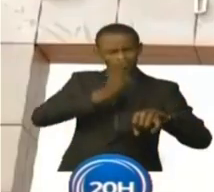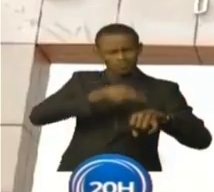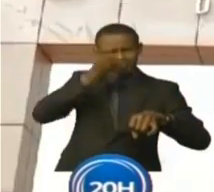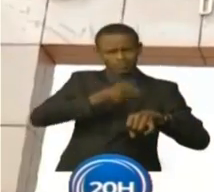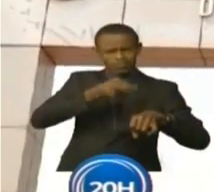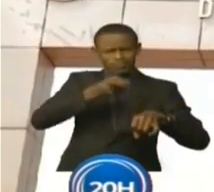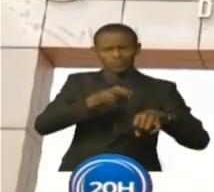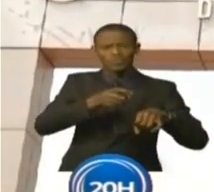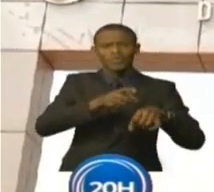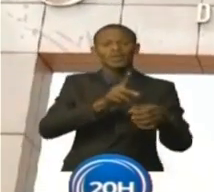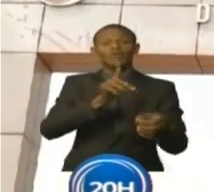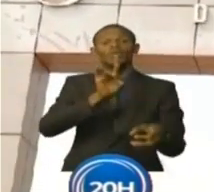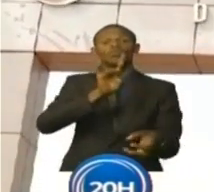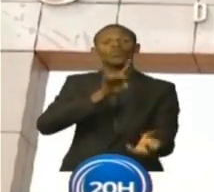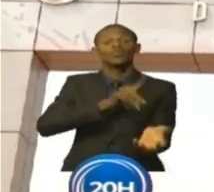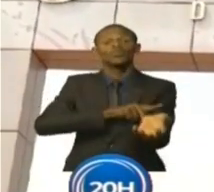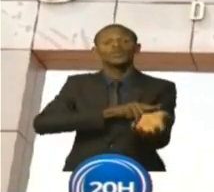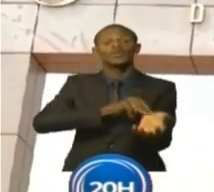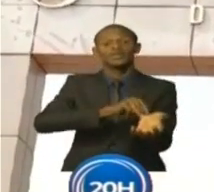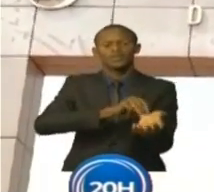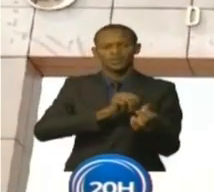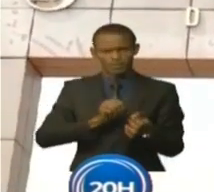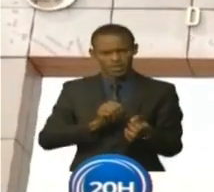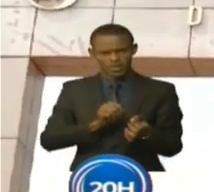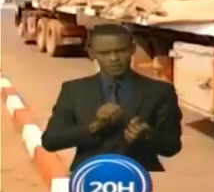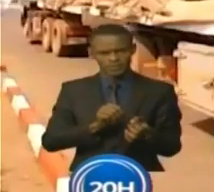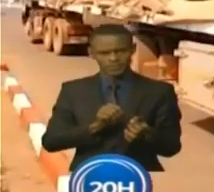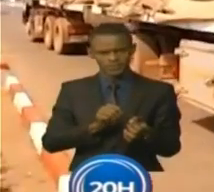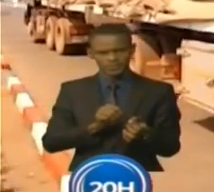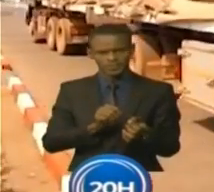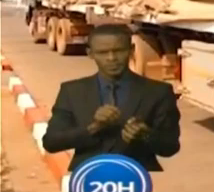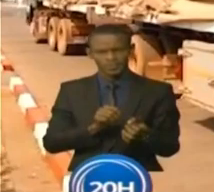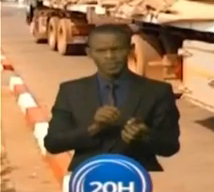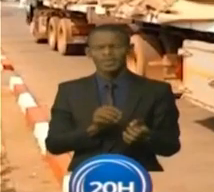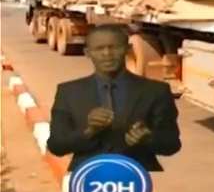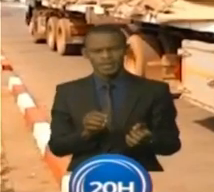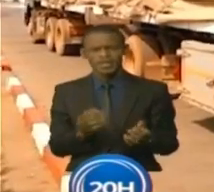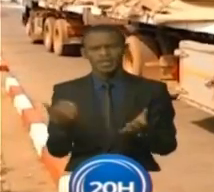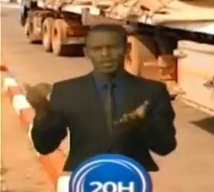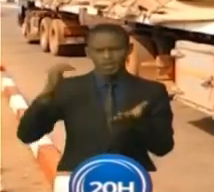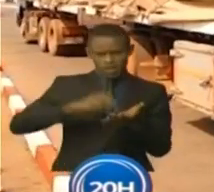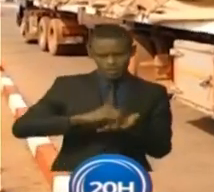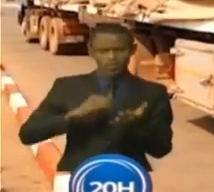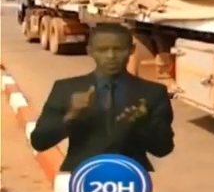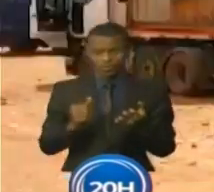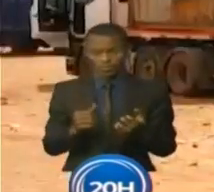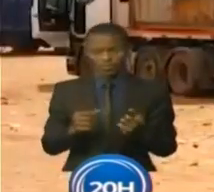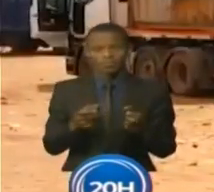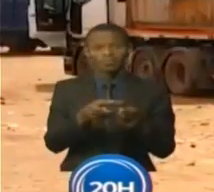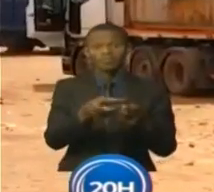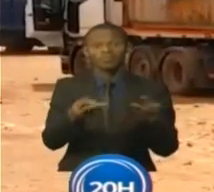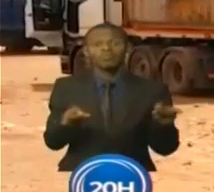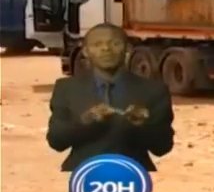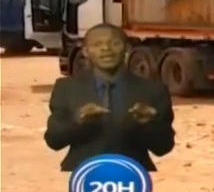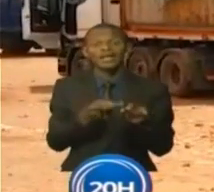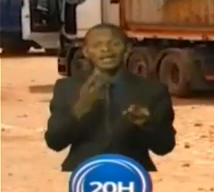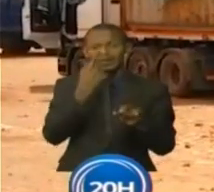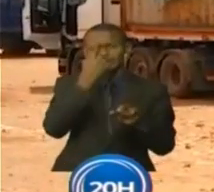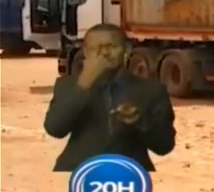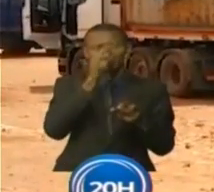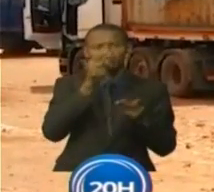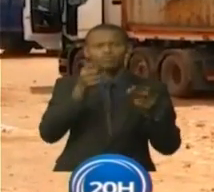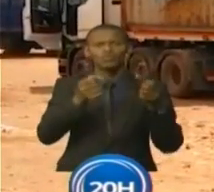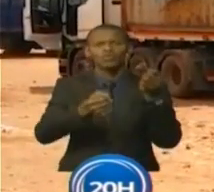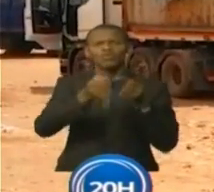parc sec de Kasumbalesa vise à créer aussi une structure d'accueil et de facilitation pour les cargaisons en provenance des grands